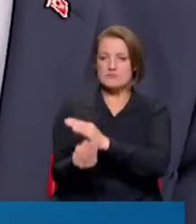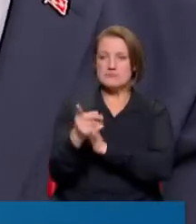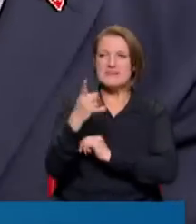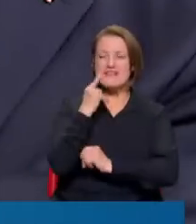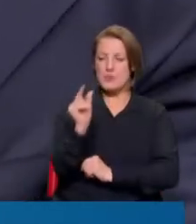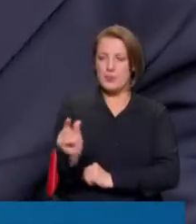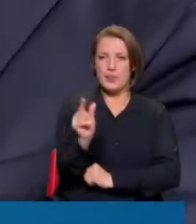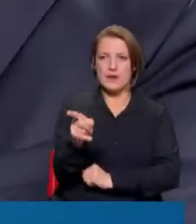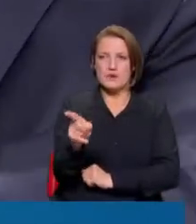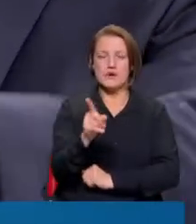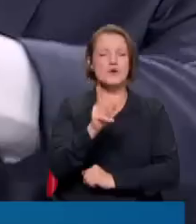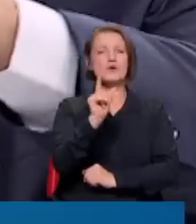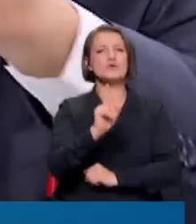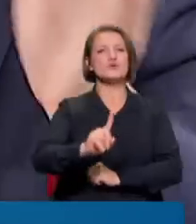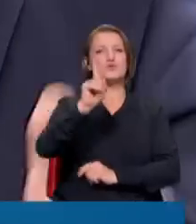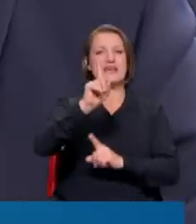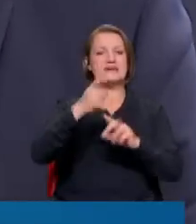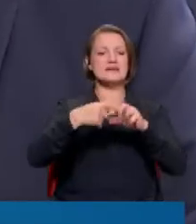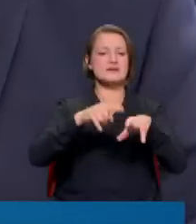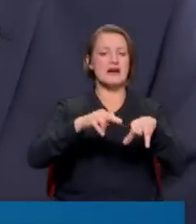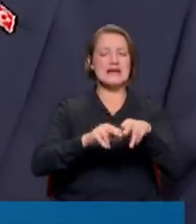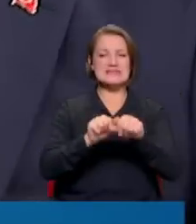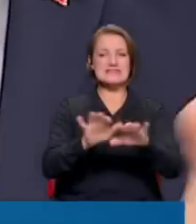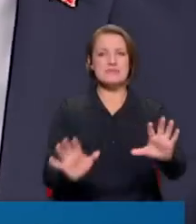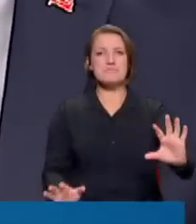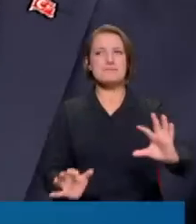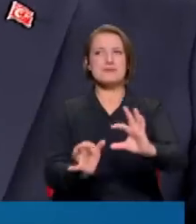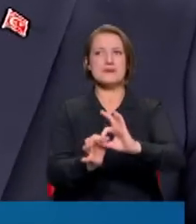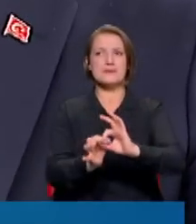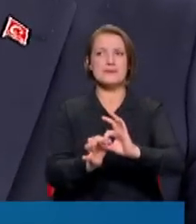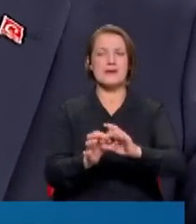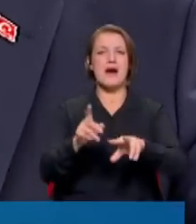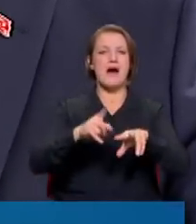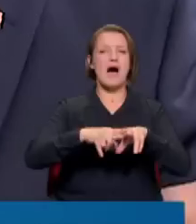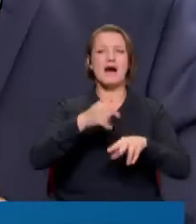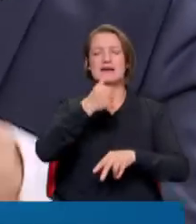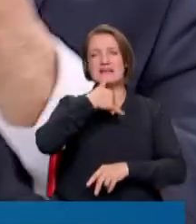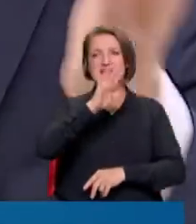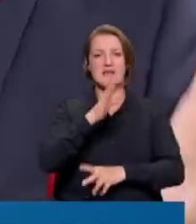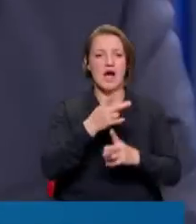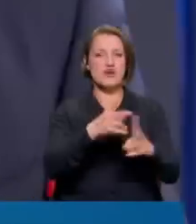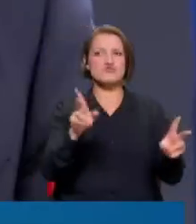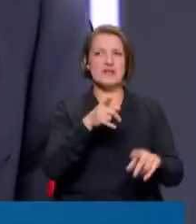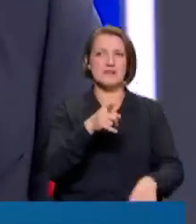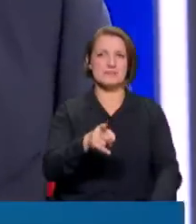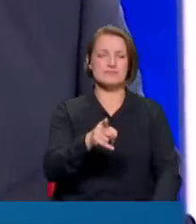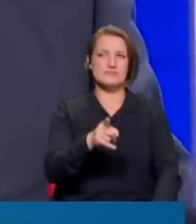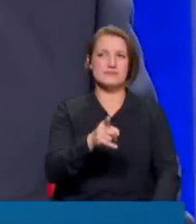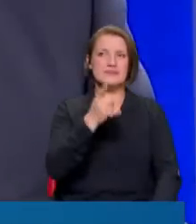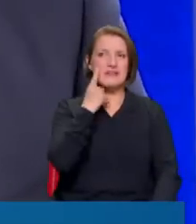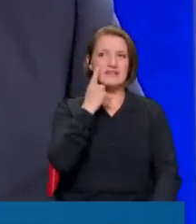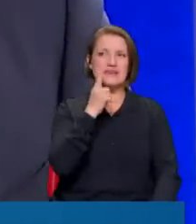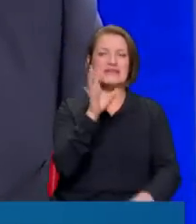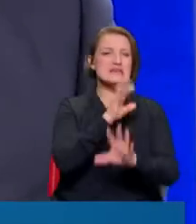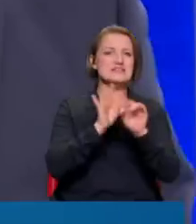devletçilikle Kuzey Irak'taki sistemin birleşmesi Doğu Akdeniz'e açılan bir devlet Bu yüzyılın projesidir bu bu bir